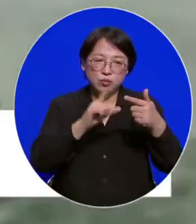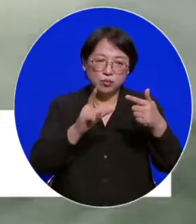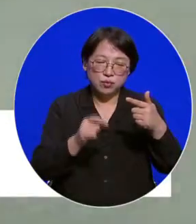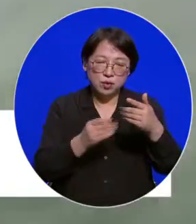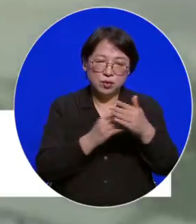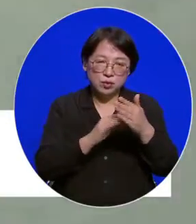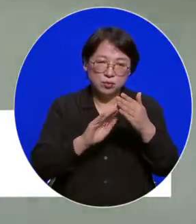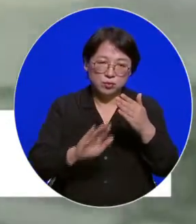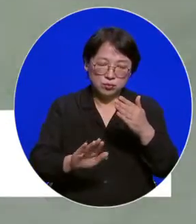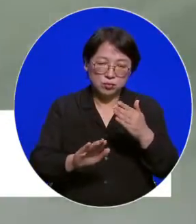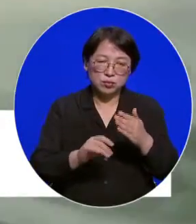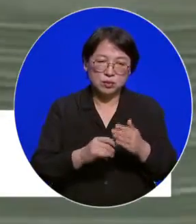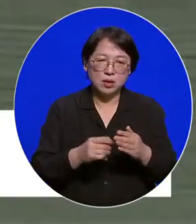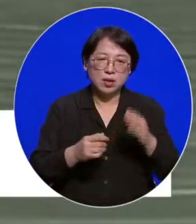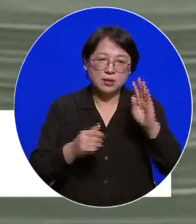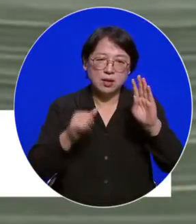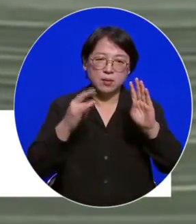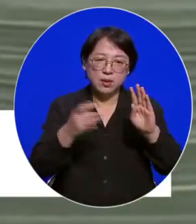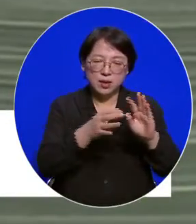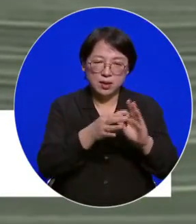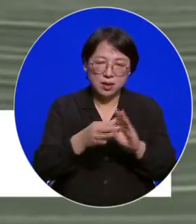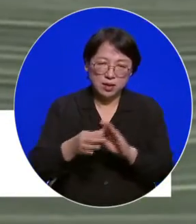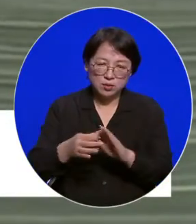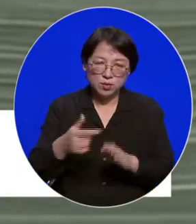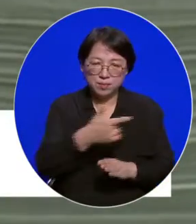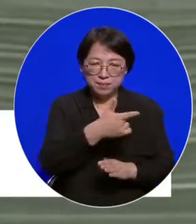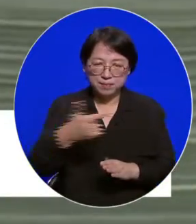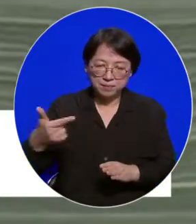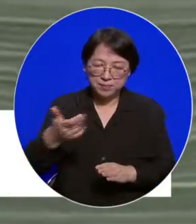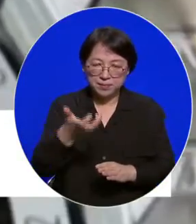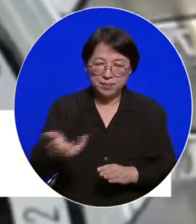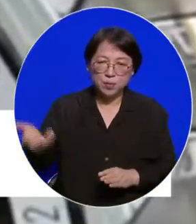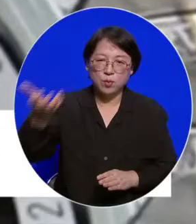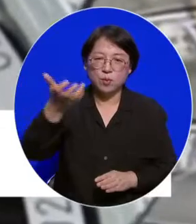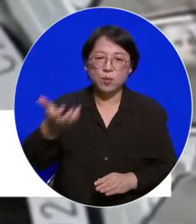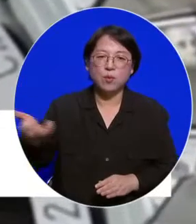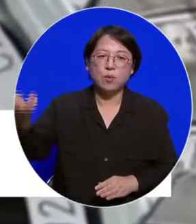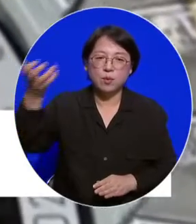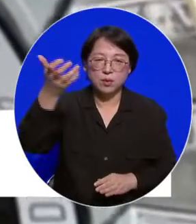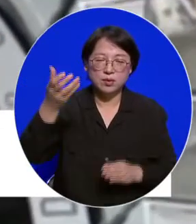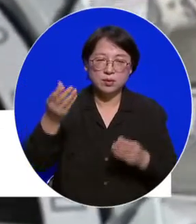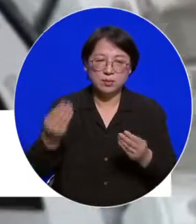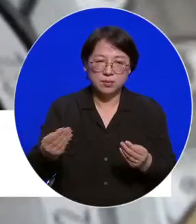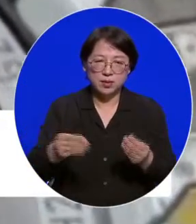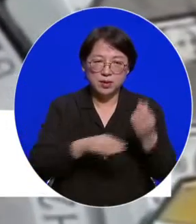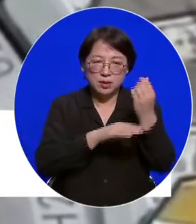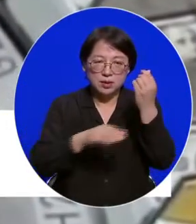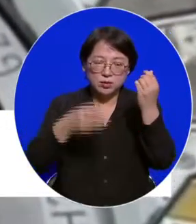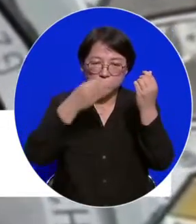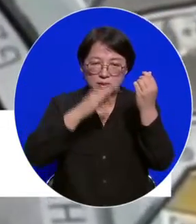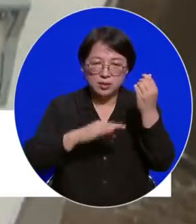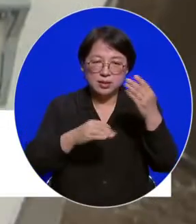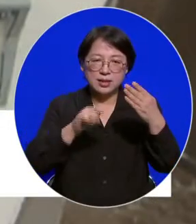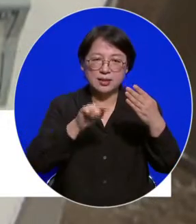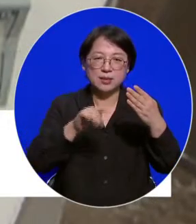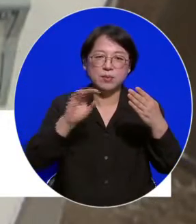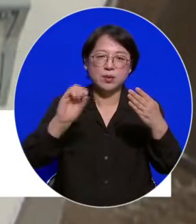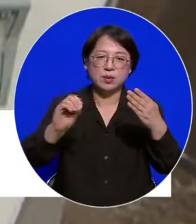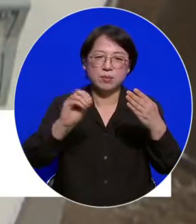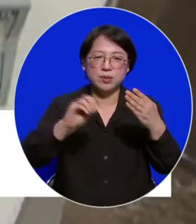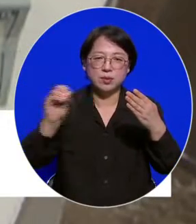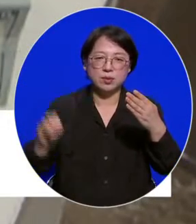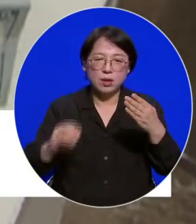10월을 제외하고 내 차례 연속 자이언트 스텝을 단행했습니다 이로써 기준금리는 4.0%를